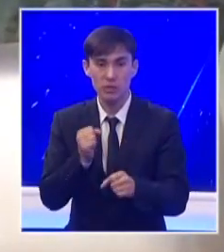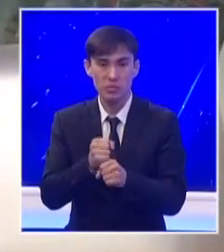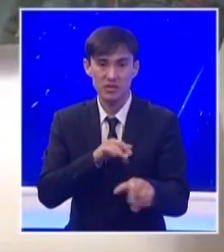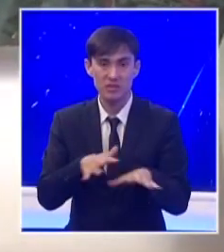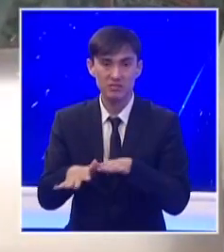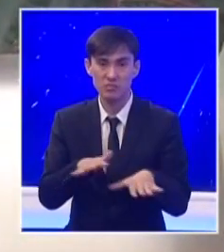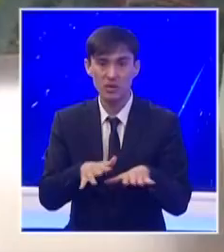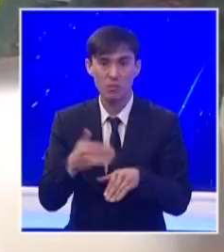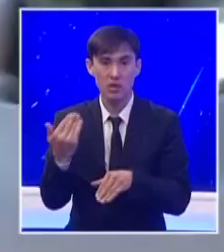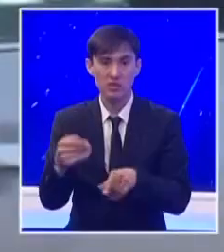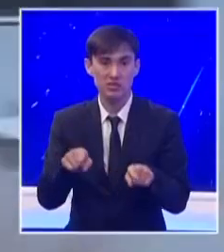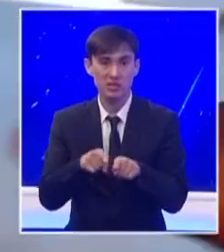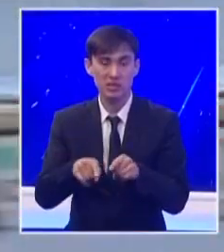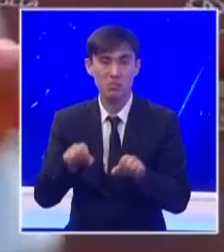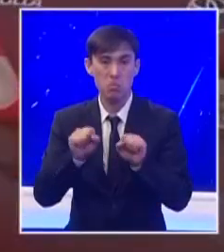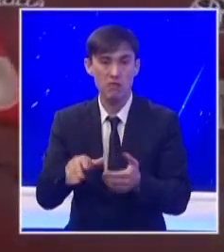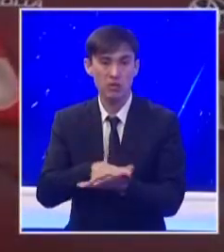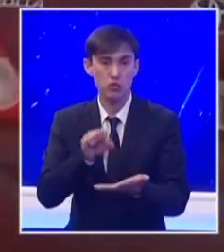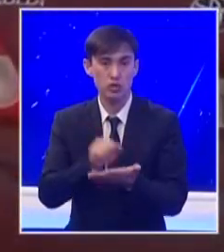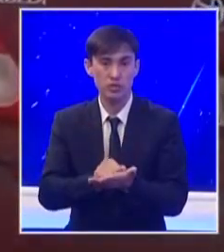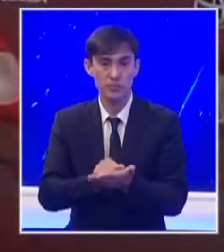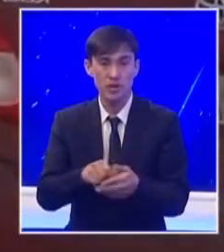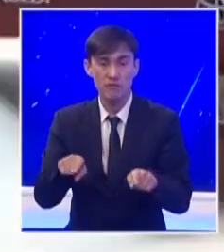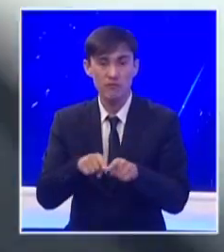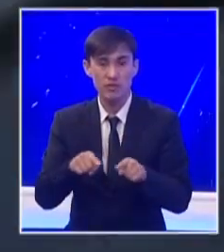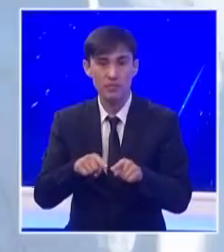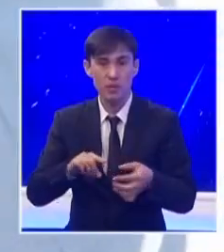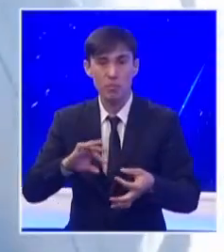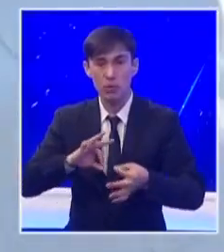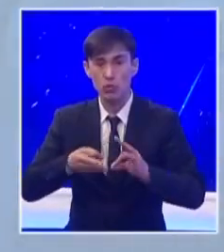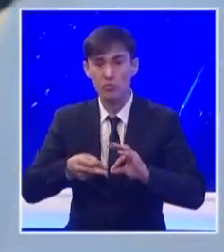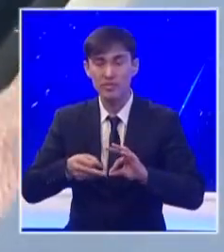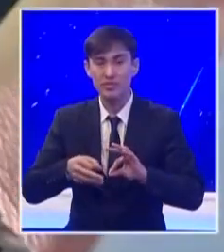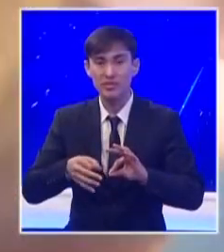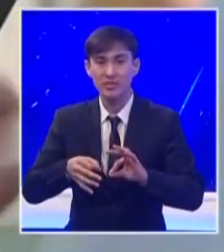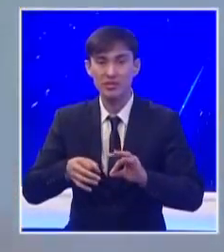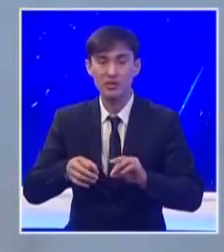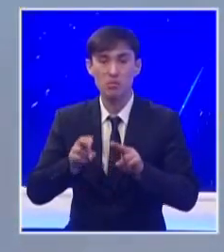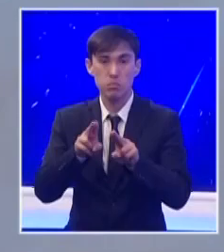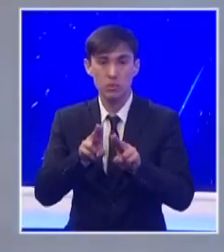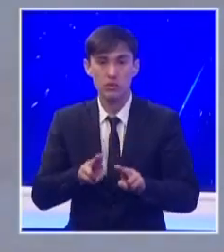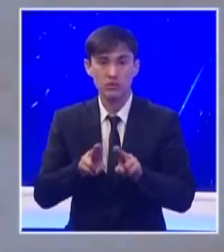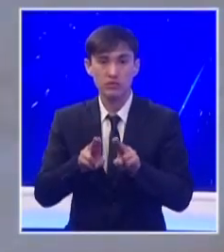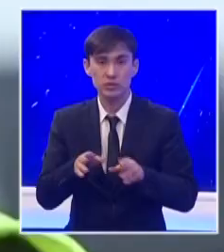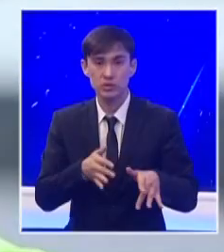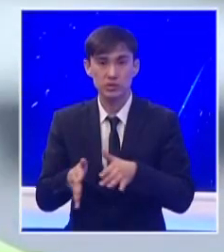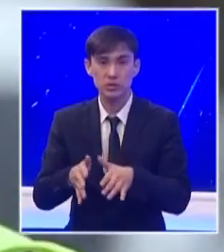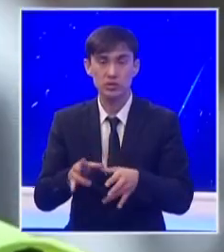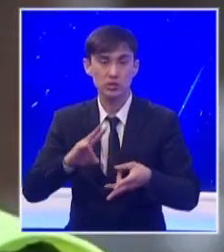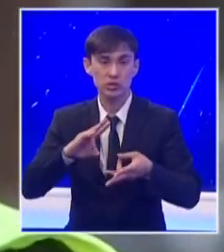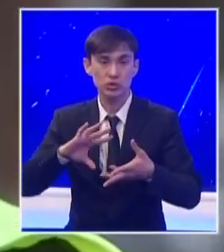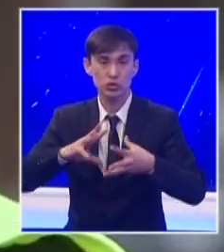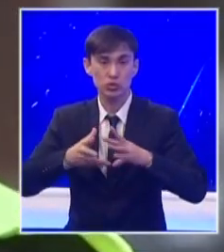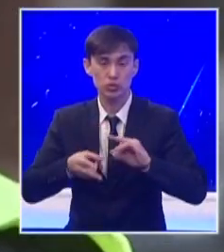применяют действенные меры по отношению к таким правонарушителям. Ведь подобные нарушения ПДД могут повлечь за собой серьезные последствия.